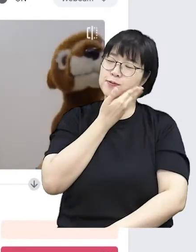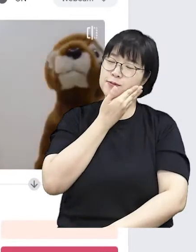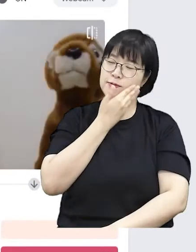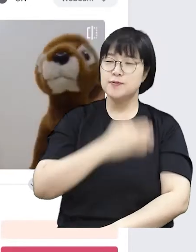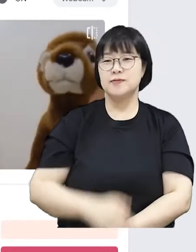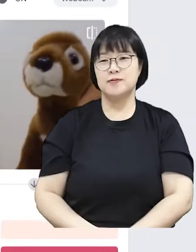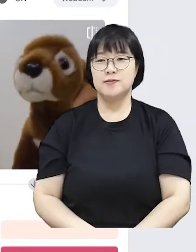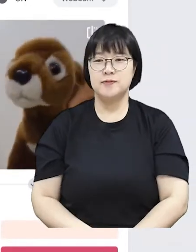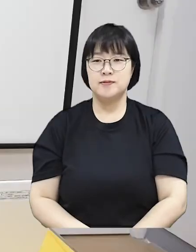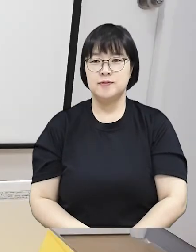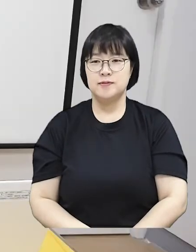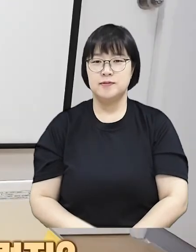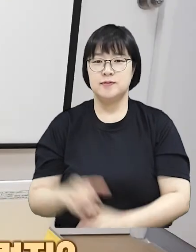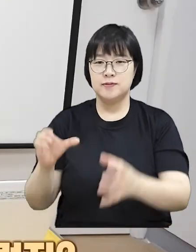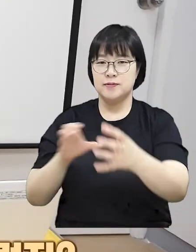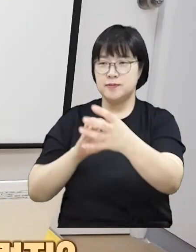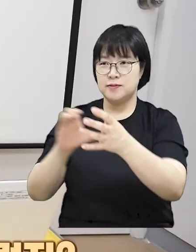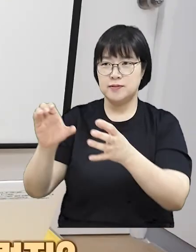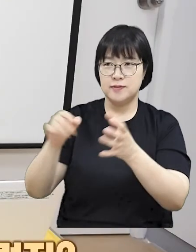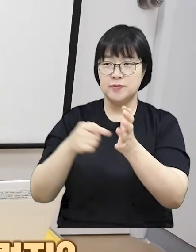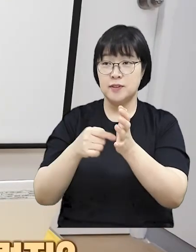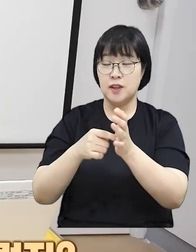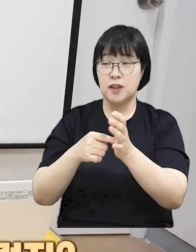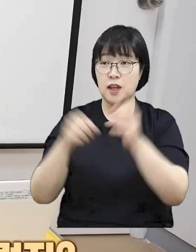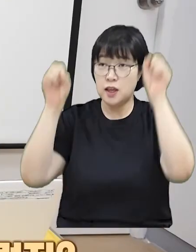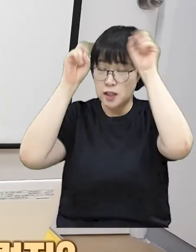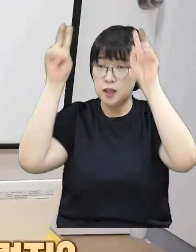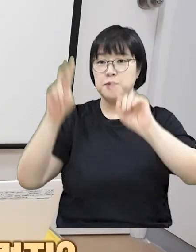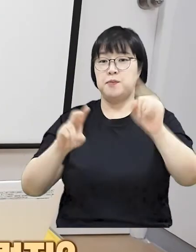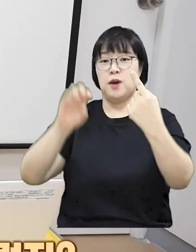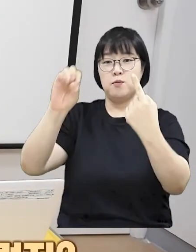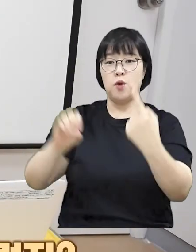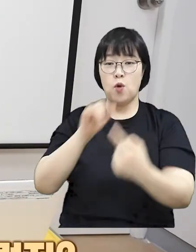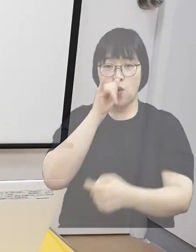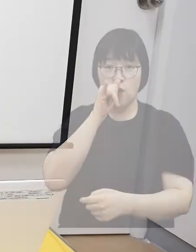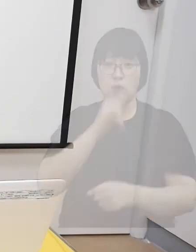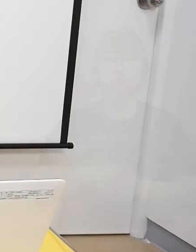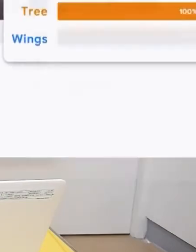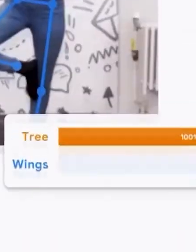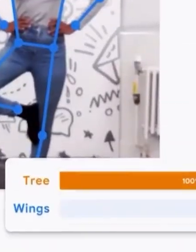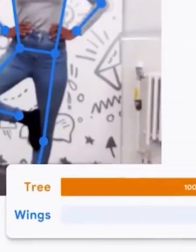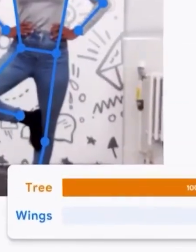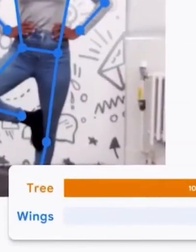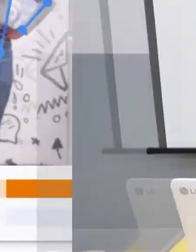돼. 사슴은 제일 귀여워. 사슴은 사슴이 100%라고 나온다. 그치?